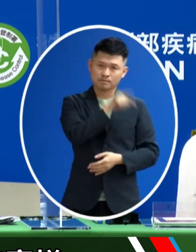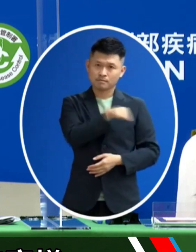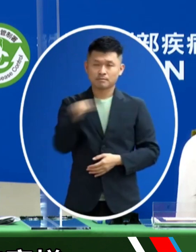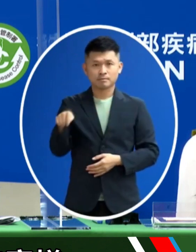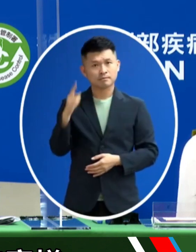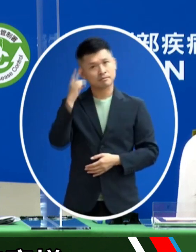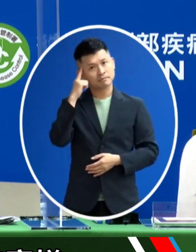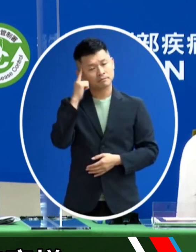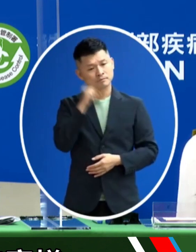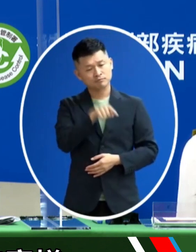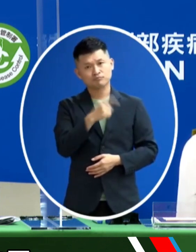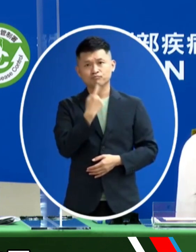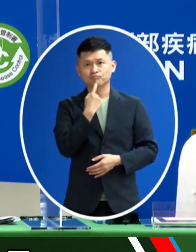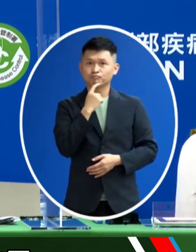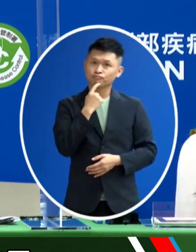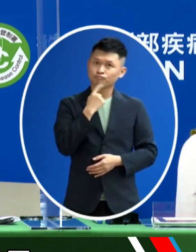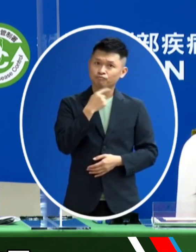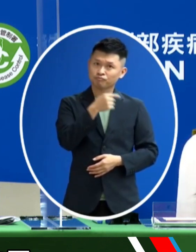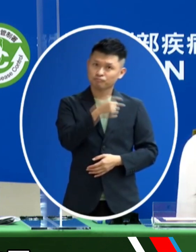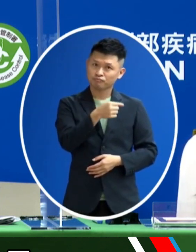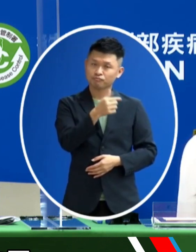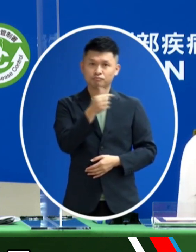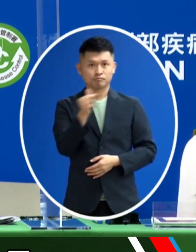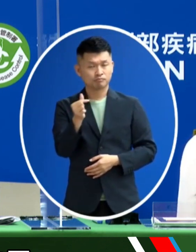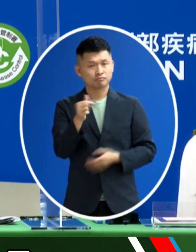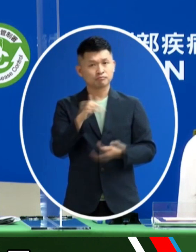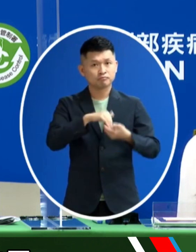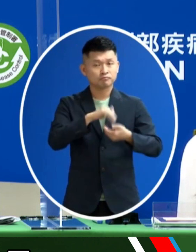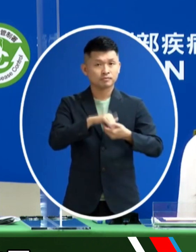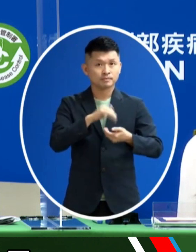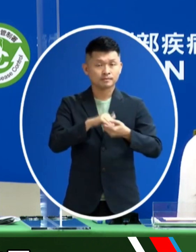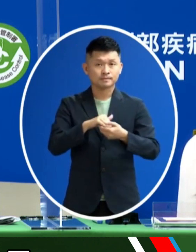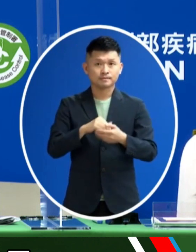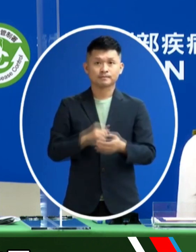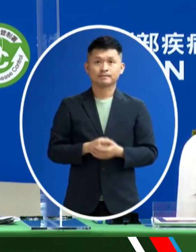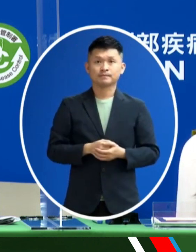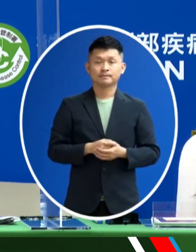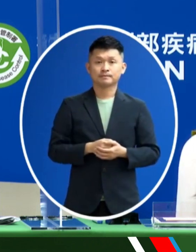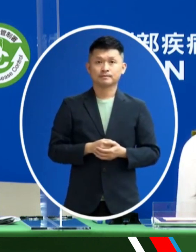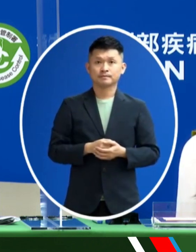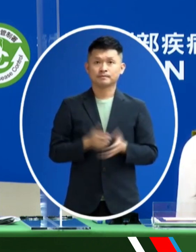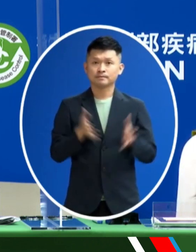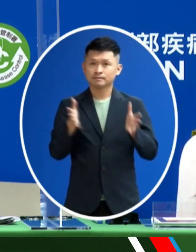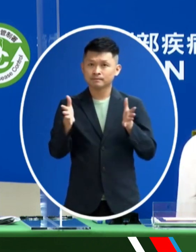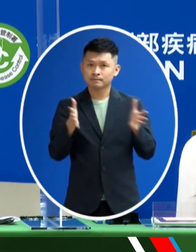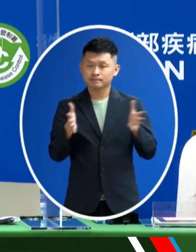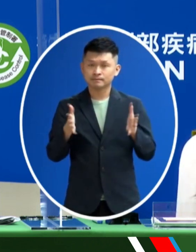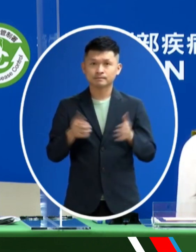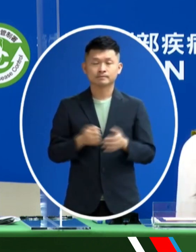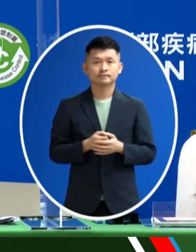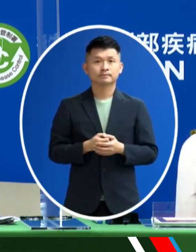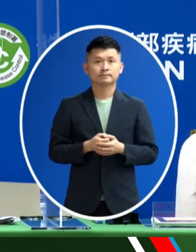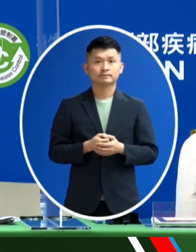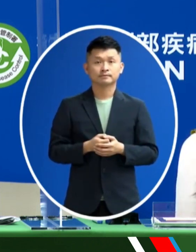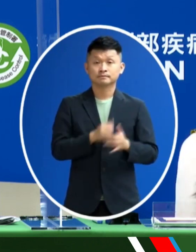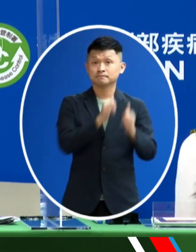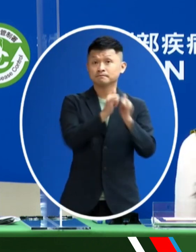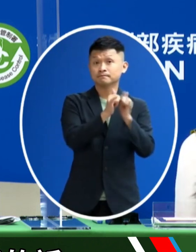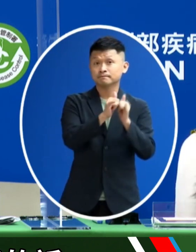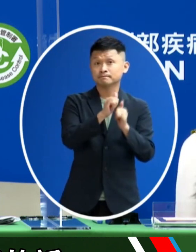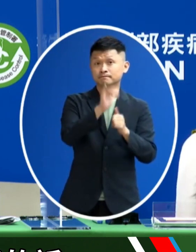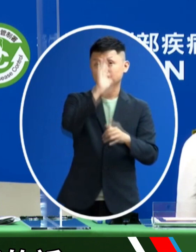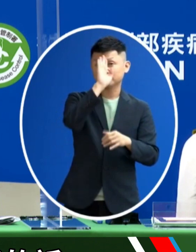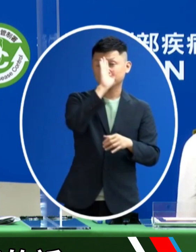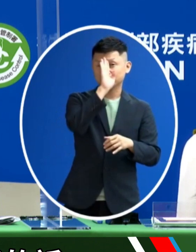有疑虑或怎么样，那就会通知就是对这个结果，大家双方民众 跟医